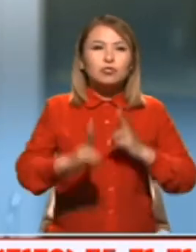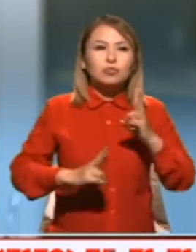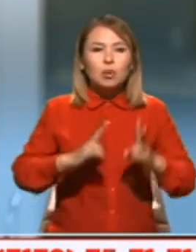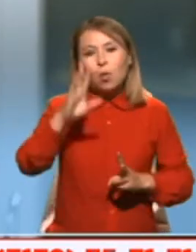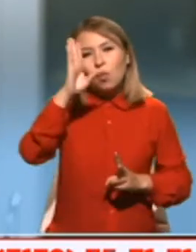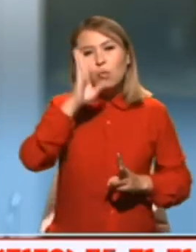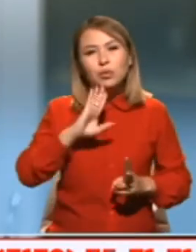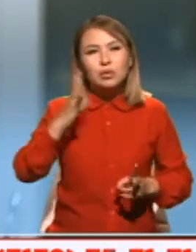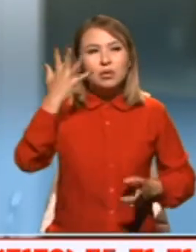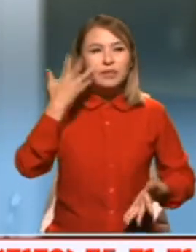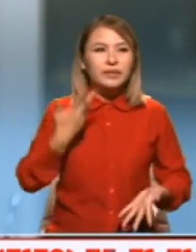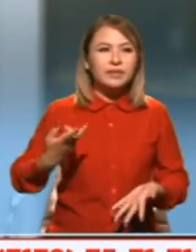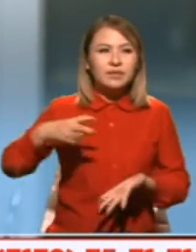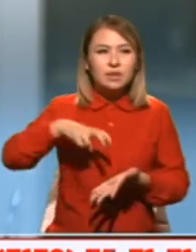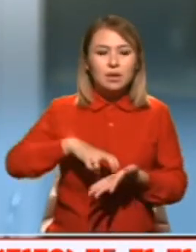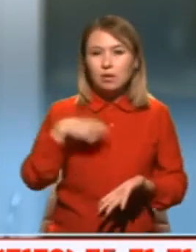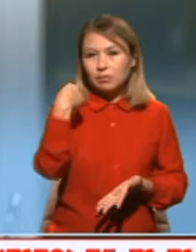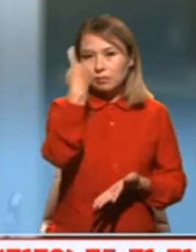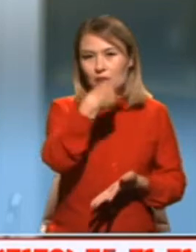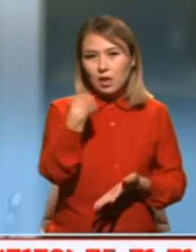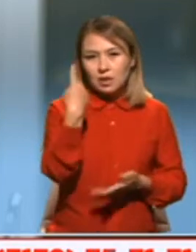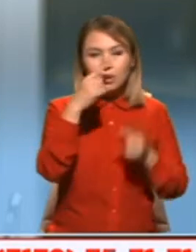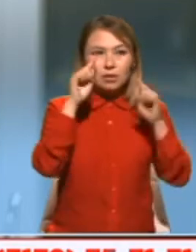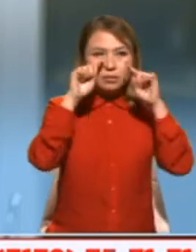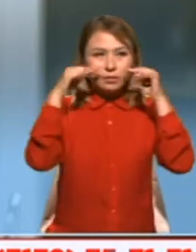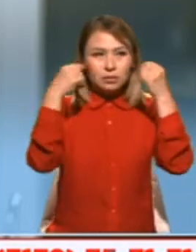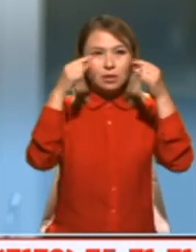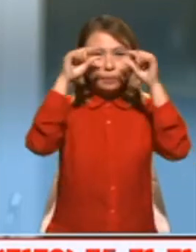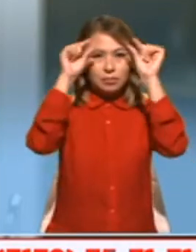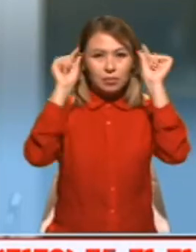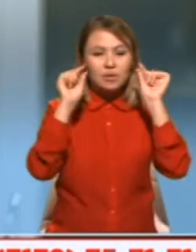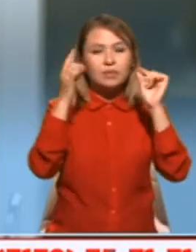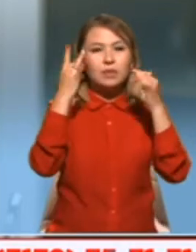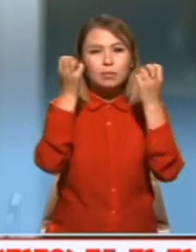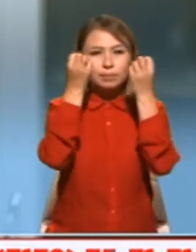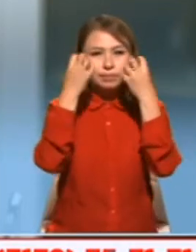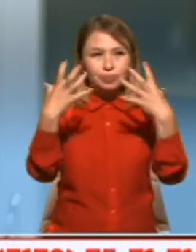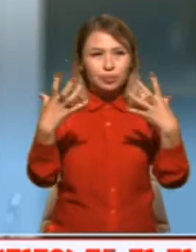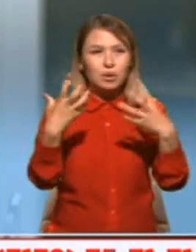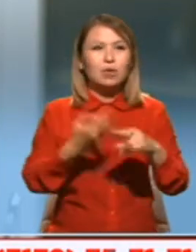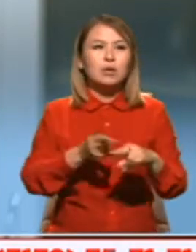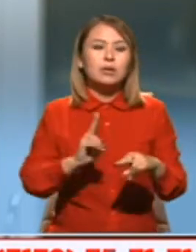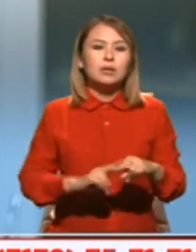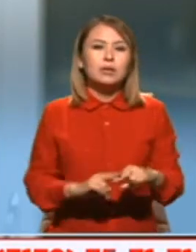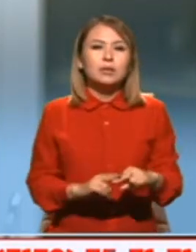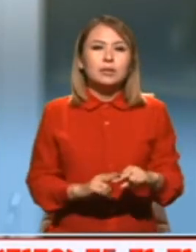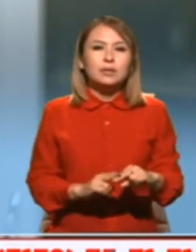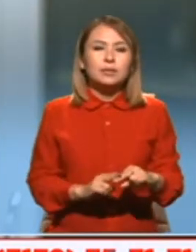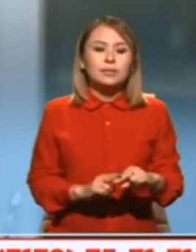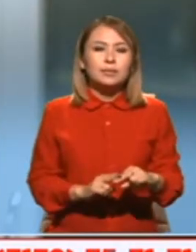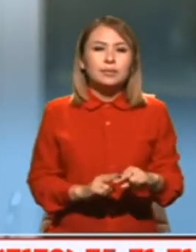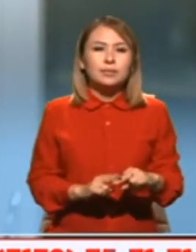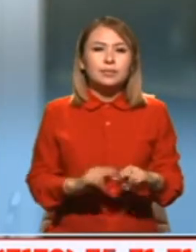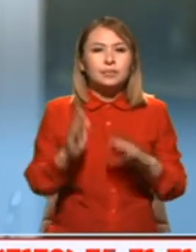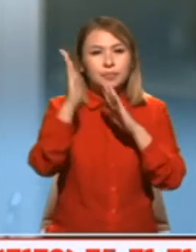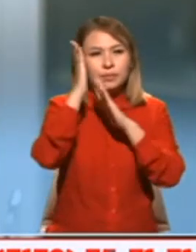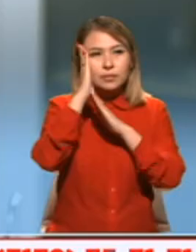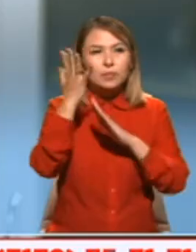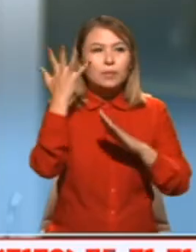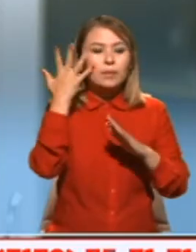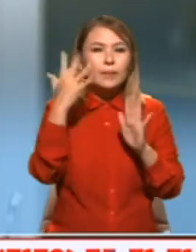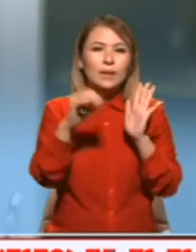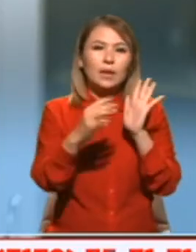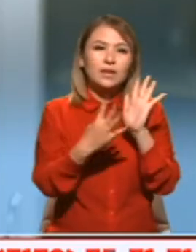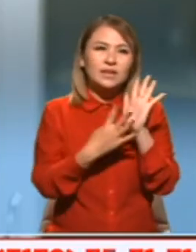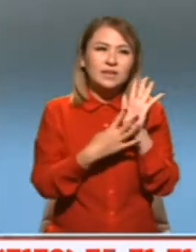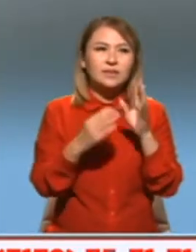таңертеңгі уақытта. Көздің айналасын, қабақтың ісінуі, беттің ісінуі, ол көп жатар уақытта 6-дан кейін, яғни